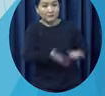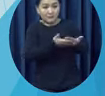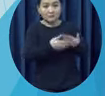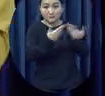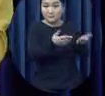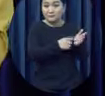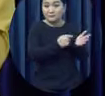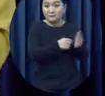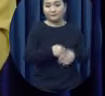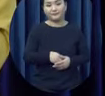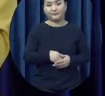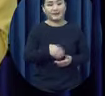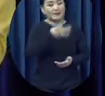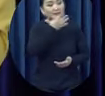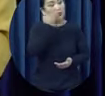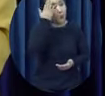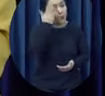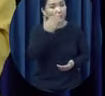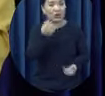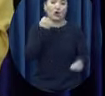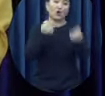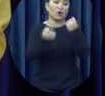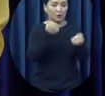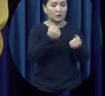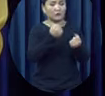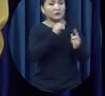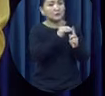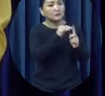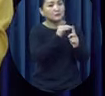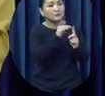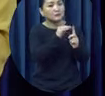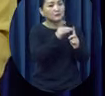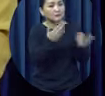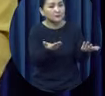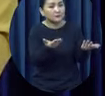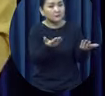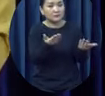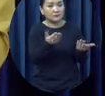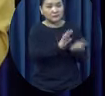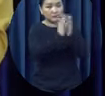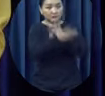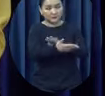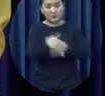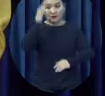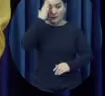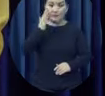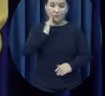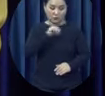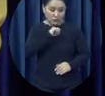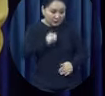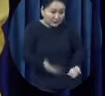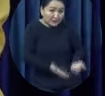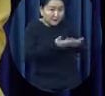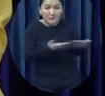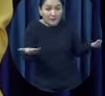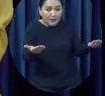одоо хүүхдээсээ за чи эрт унтаач, эсвэл хөдөлгөөн хийгээч гэх мэтчлэн шаардлага тавиад өгдөг хэдий ч гэсэн тэ хэрвээ эцэг их маань дэмжлэг үзүүлэхгүй байх юм